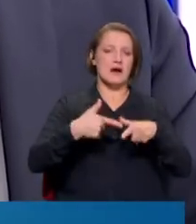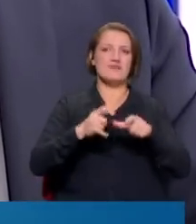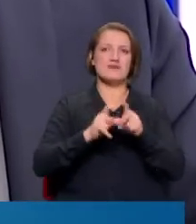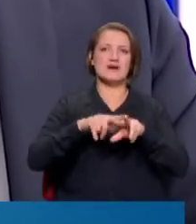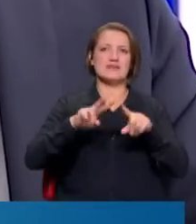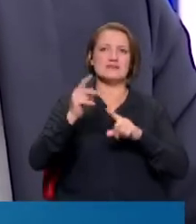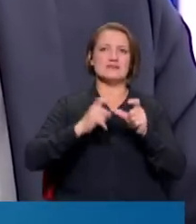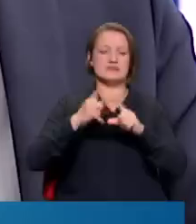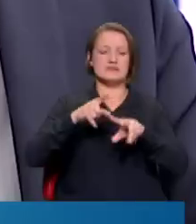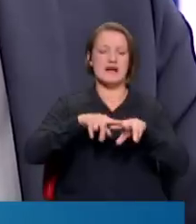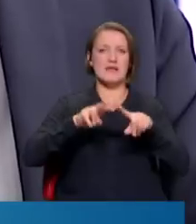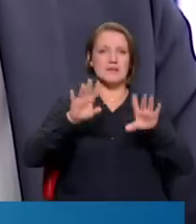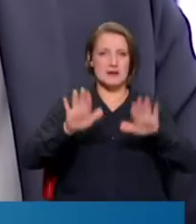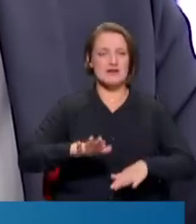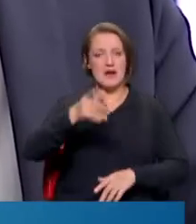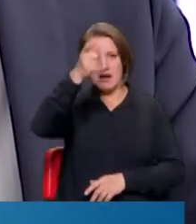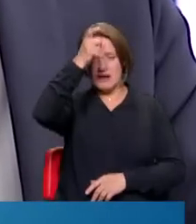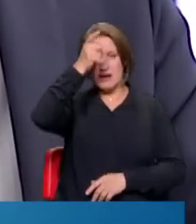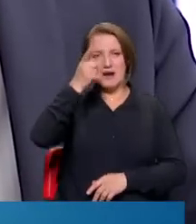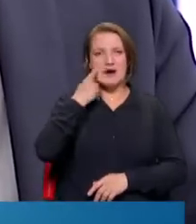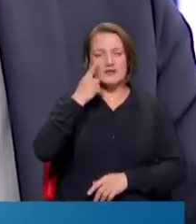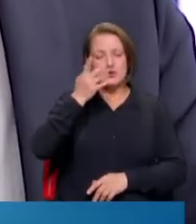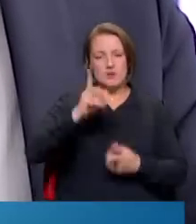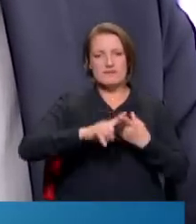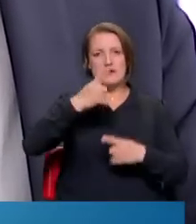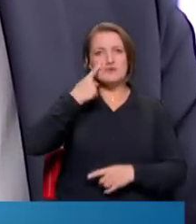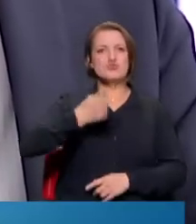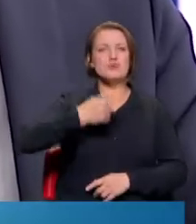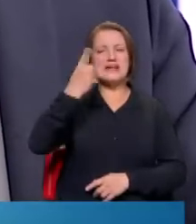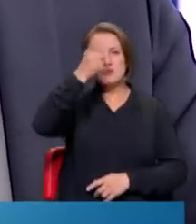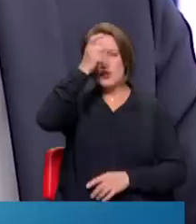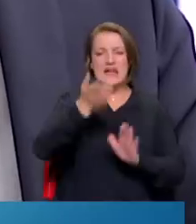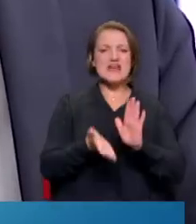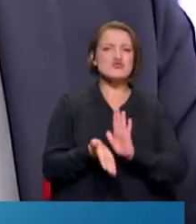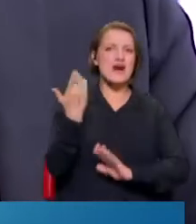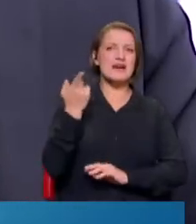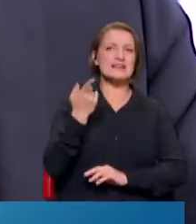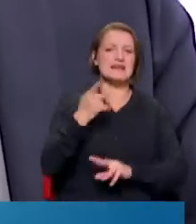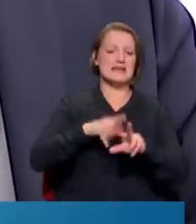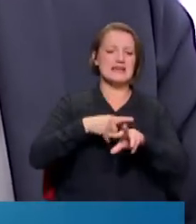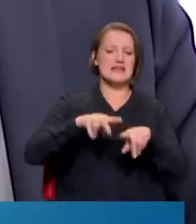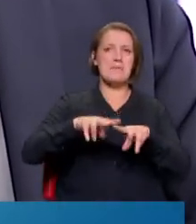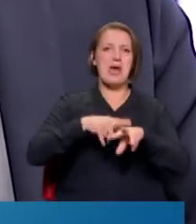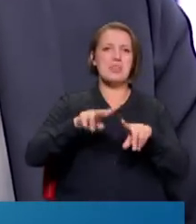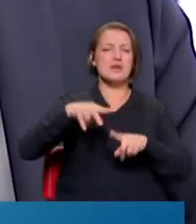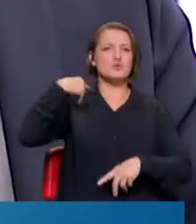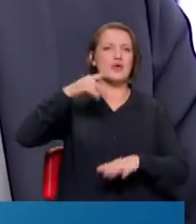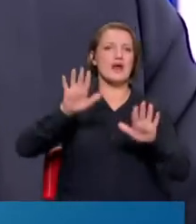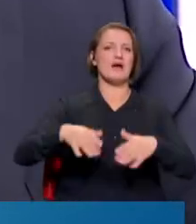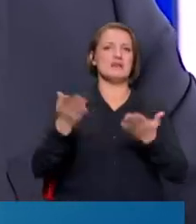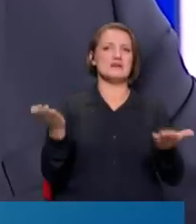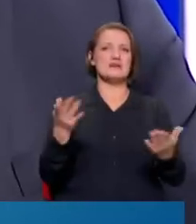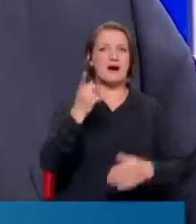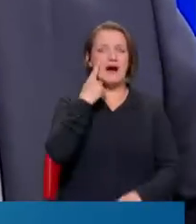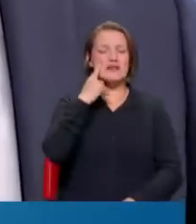budur Atatürk ve Cumhuriyeti Türkiye'den çıkarın geride Afganistan geride Yemen geride Suriye kalır Evet